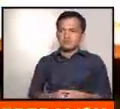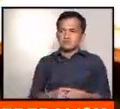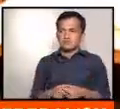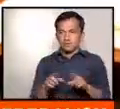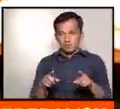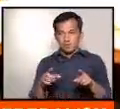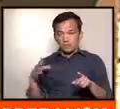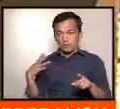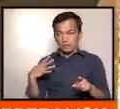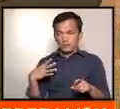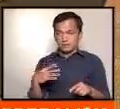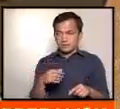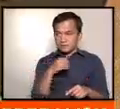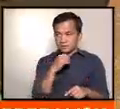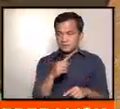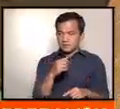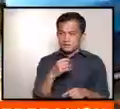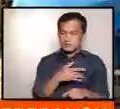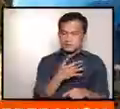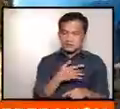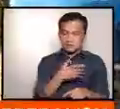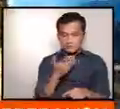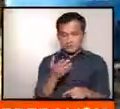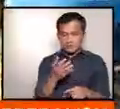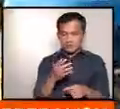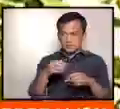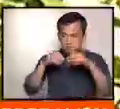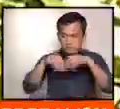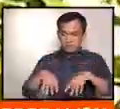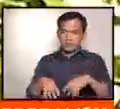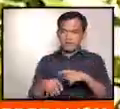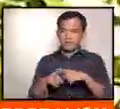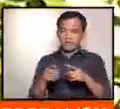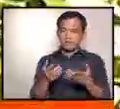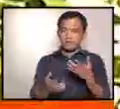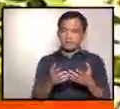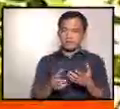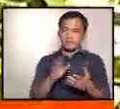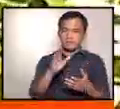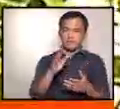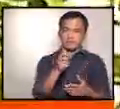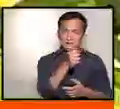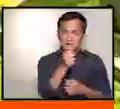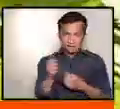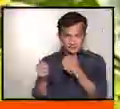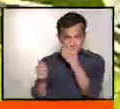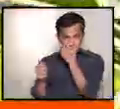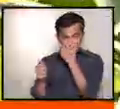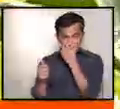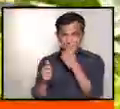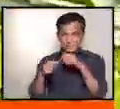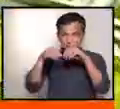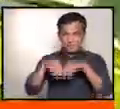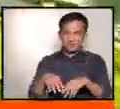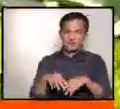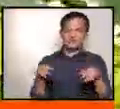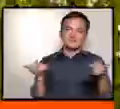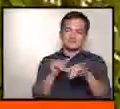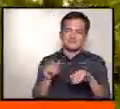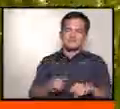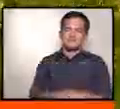But wait, hindi lang feelings nyo ang malolost. Baka pati ang mga sarili nyo, malost